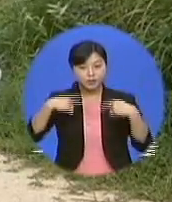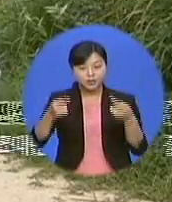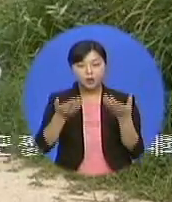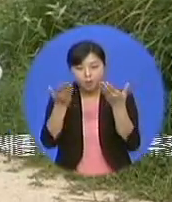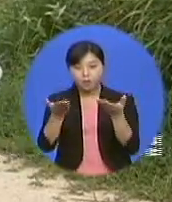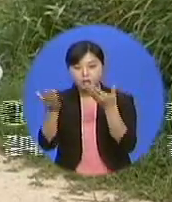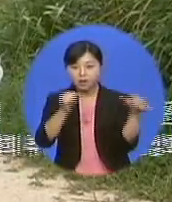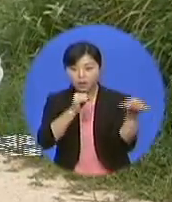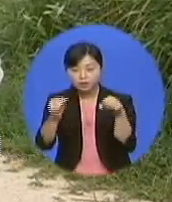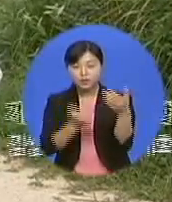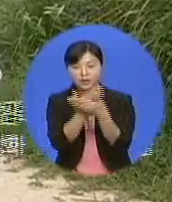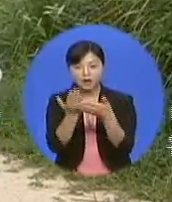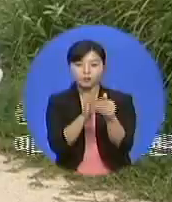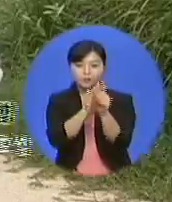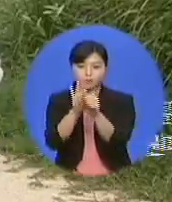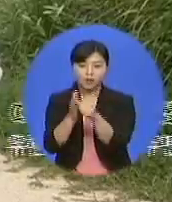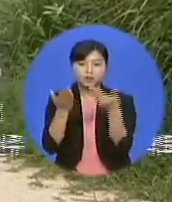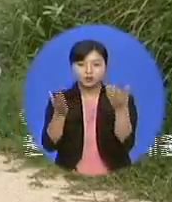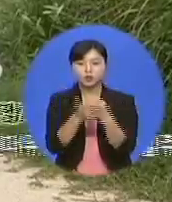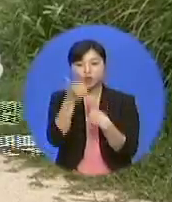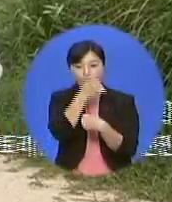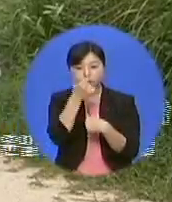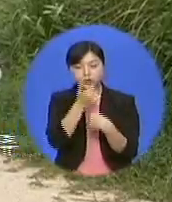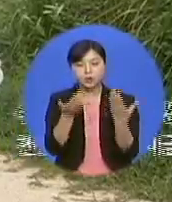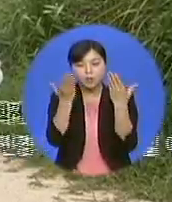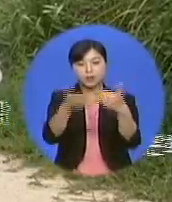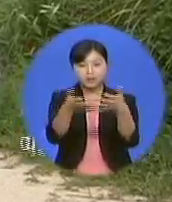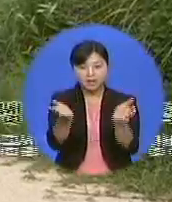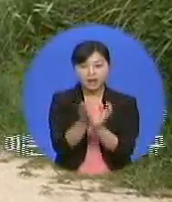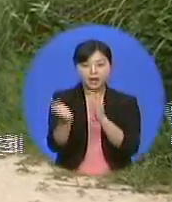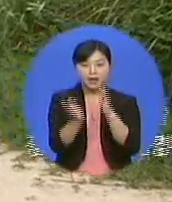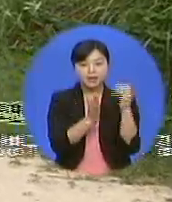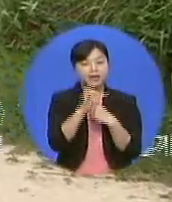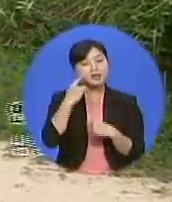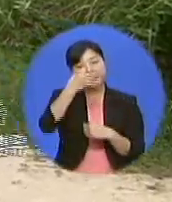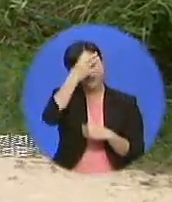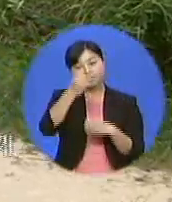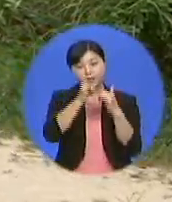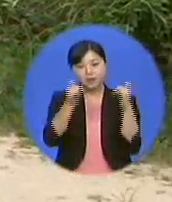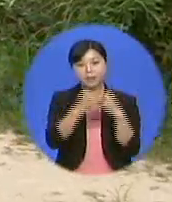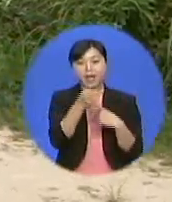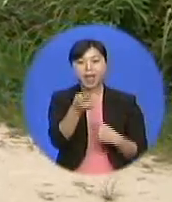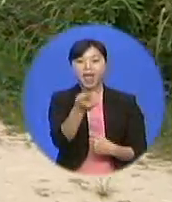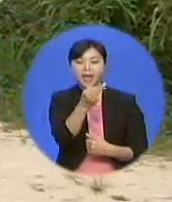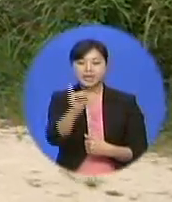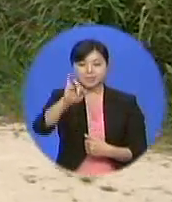통해 나눔을 전달하는 곰돌이 봉사단, 그리고 예술가들의 공간인 에이블